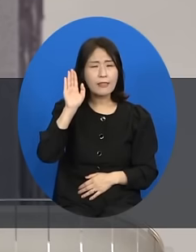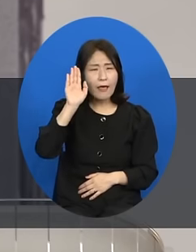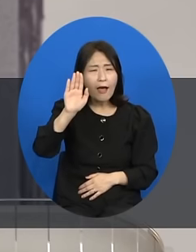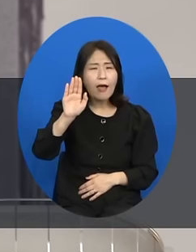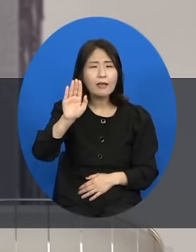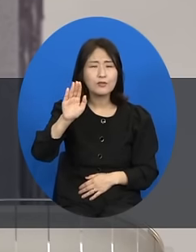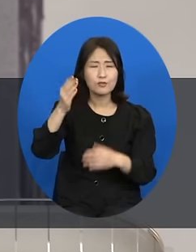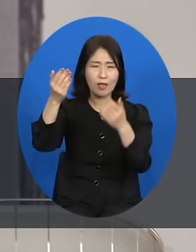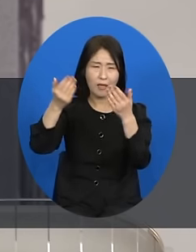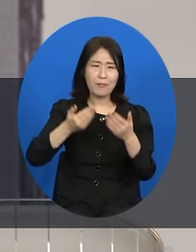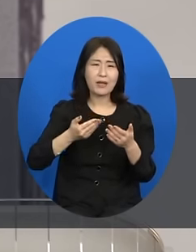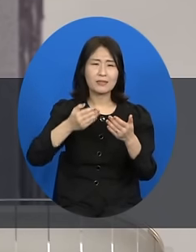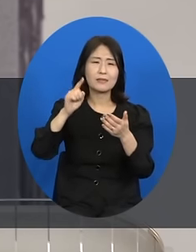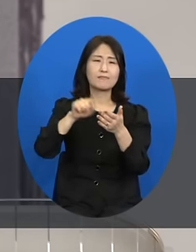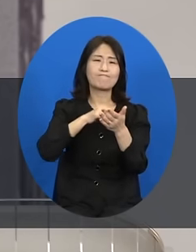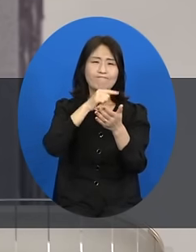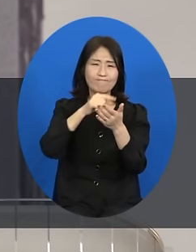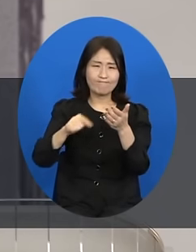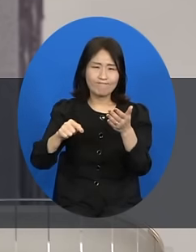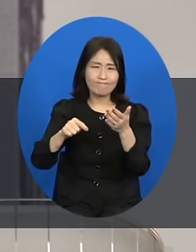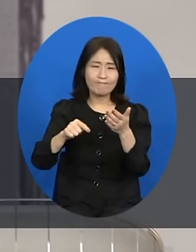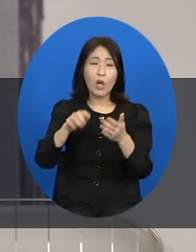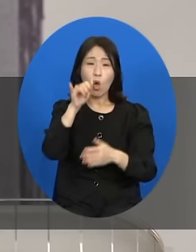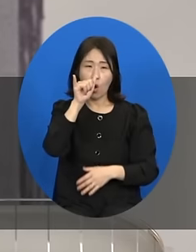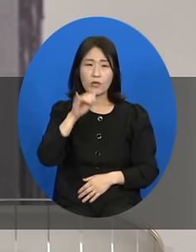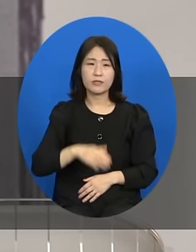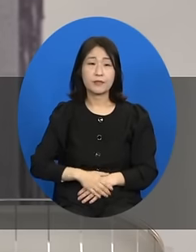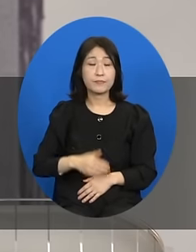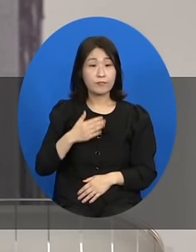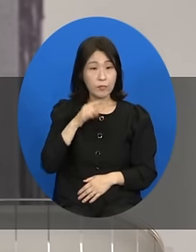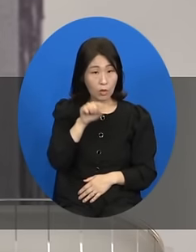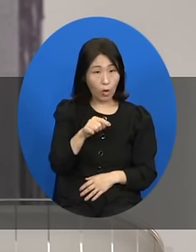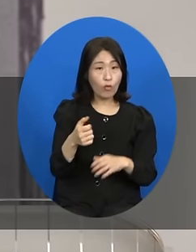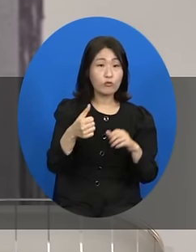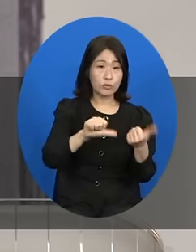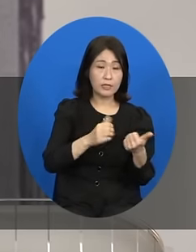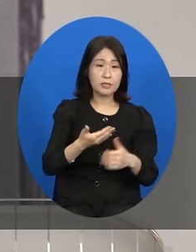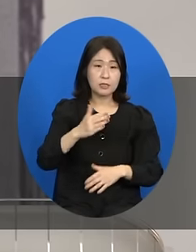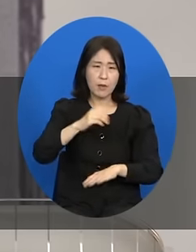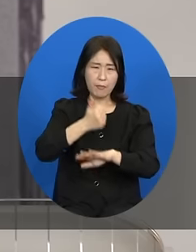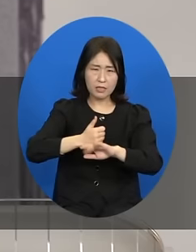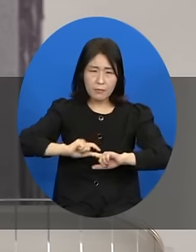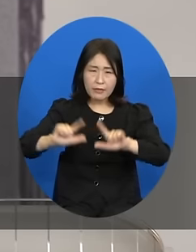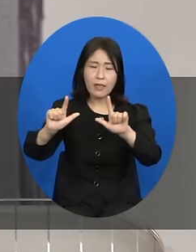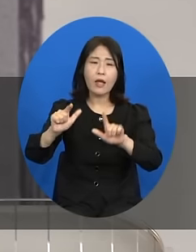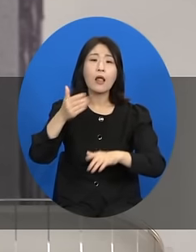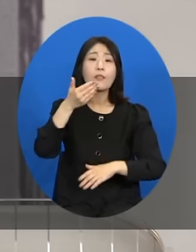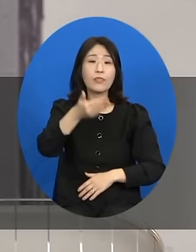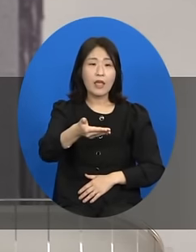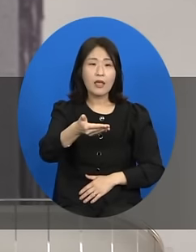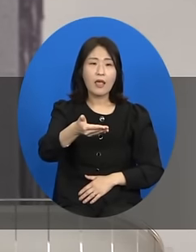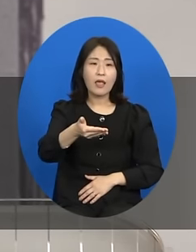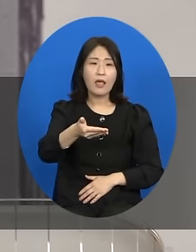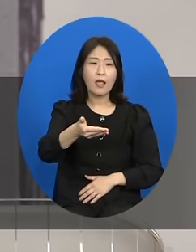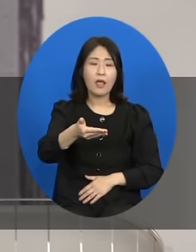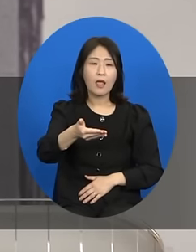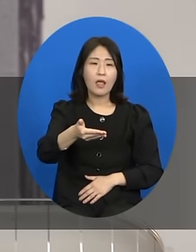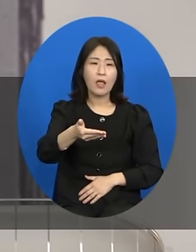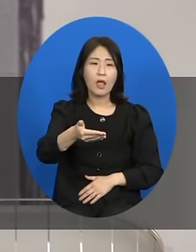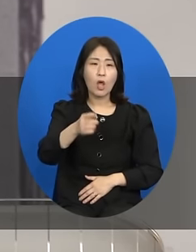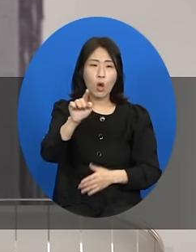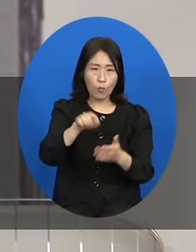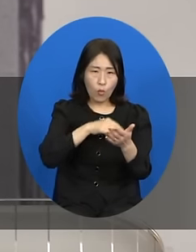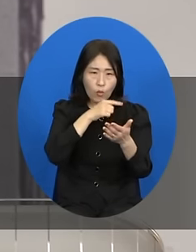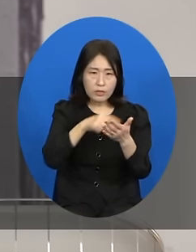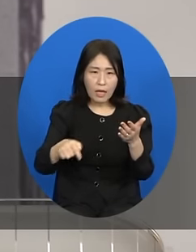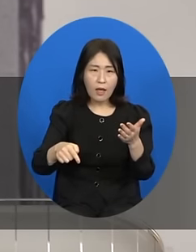끝에 보면 너는 죽겠지만 끝에는 내가 일어나서 내게 돌아올 보상 계정판 너의 몫이 있을